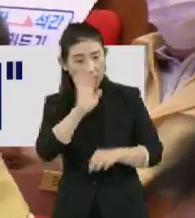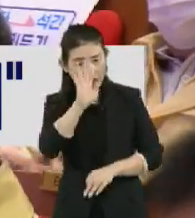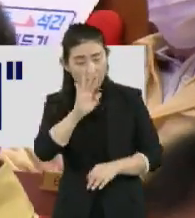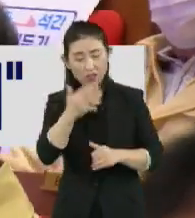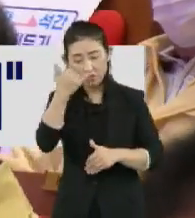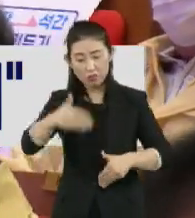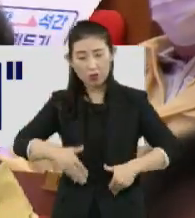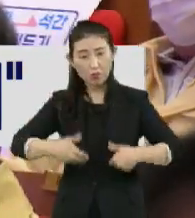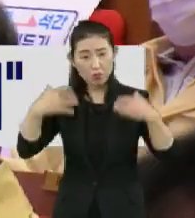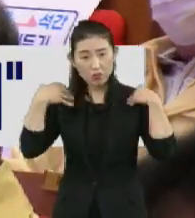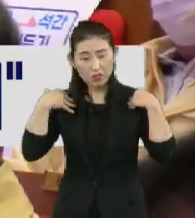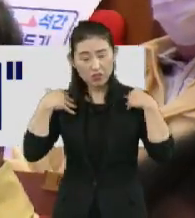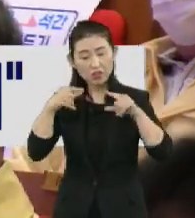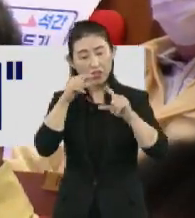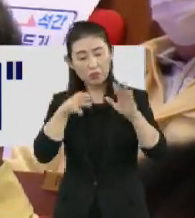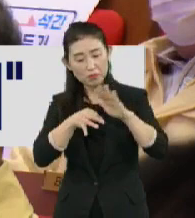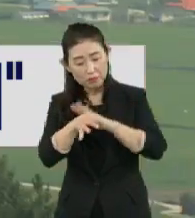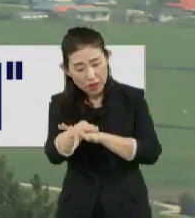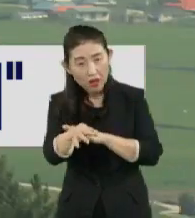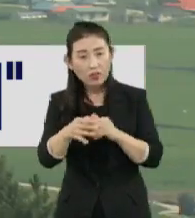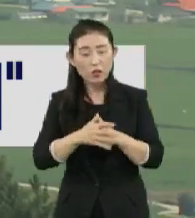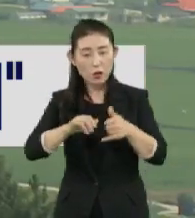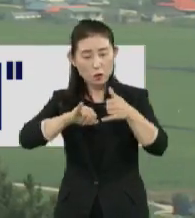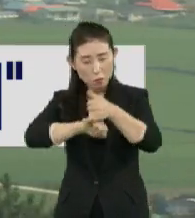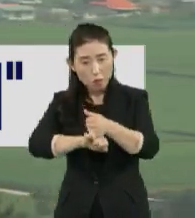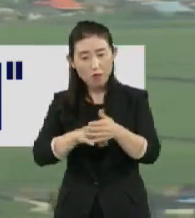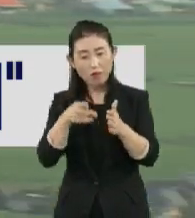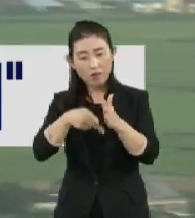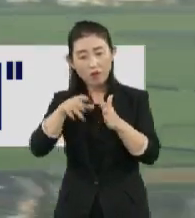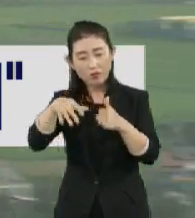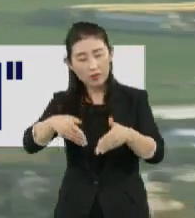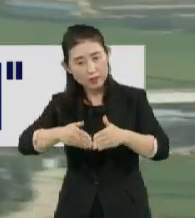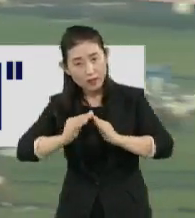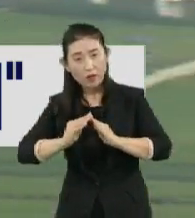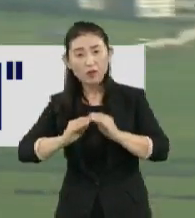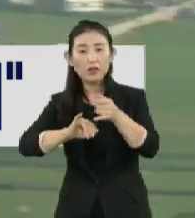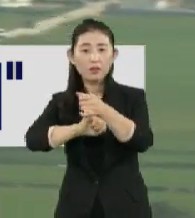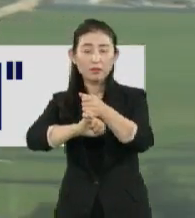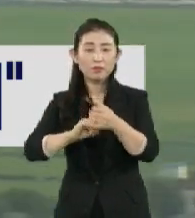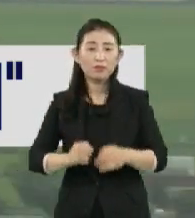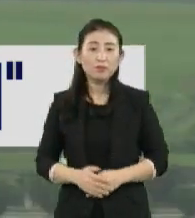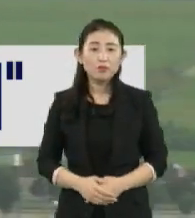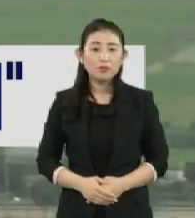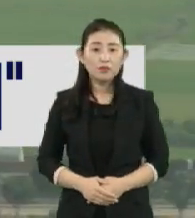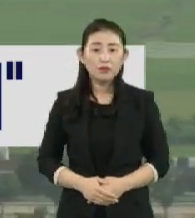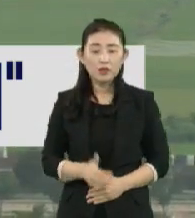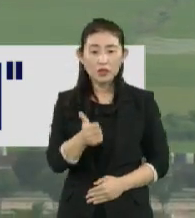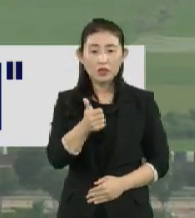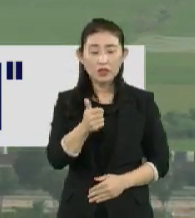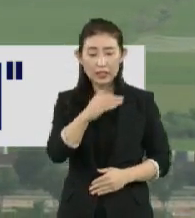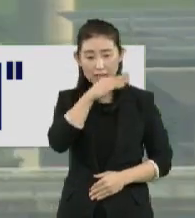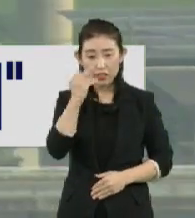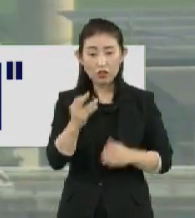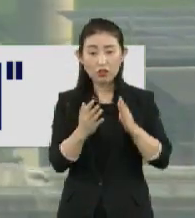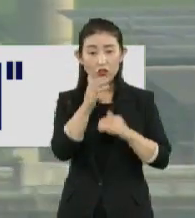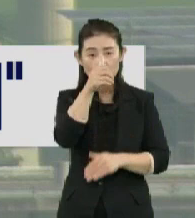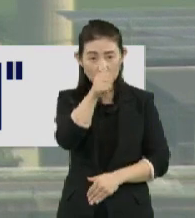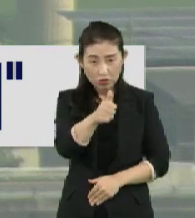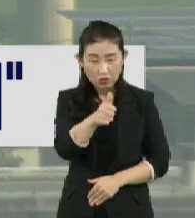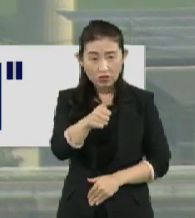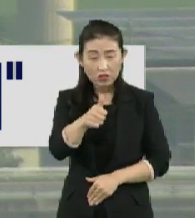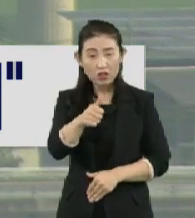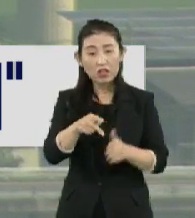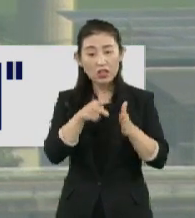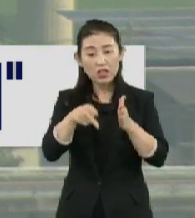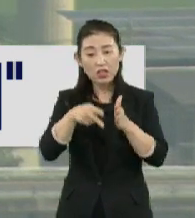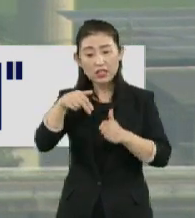충남도가 일부 분단의 서라도 반드시 신설 하겠다고 약속했습니다 예 앞서 황 선 봉 예상 군수는 서해 전